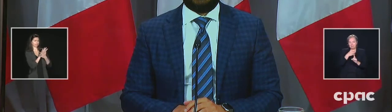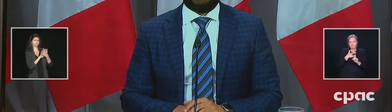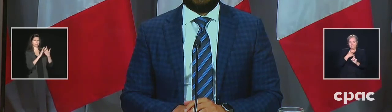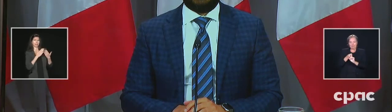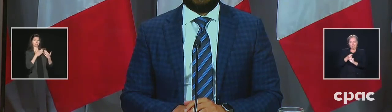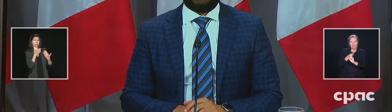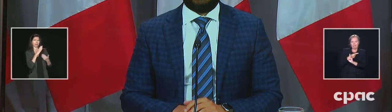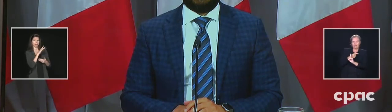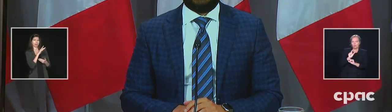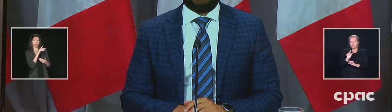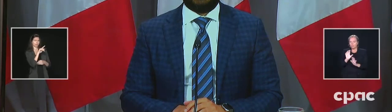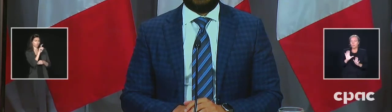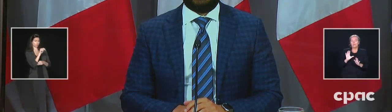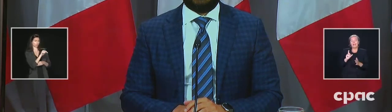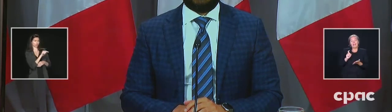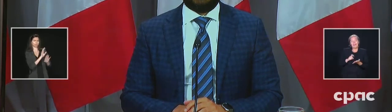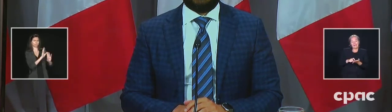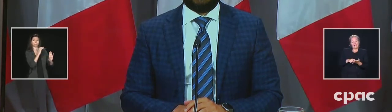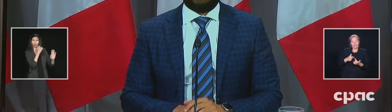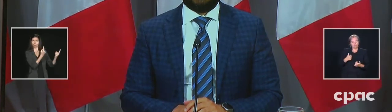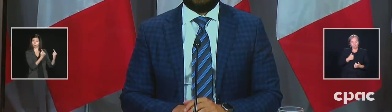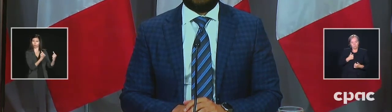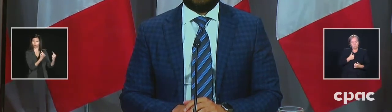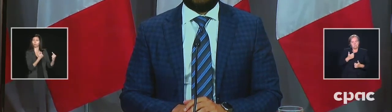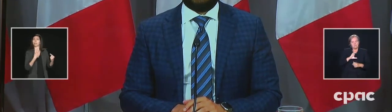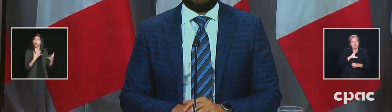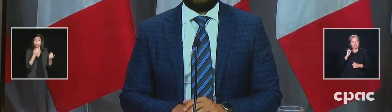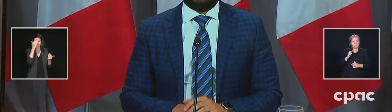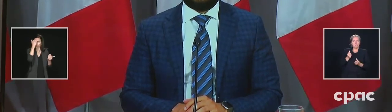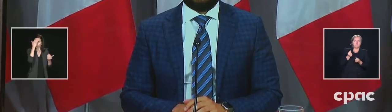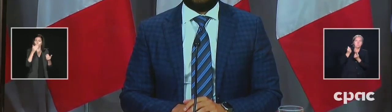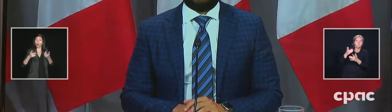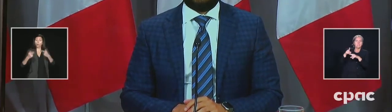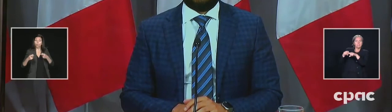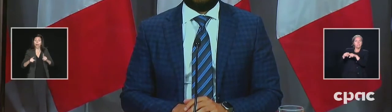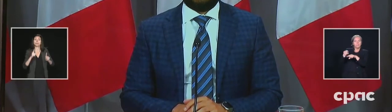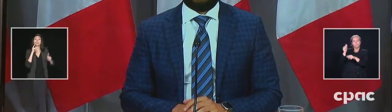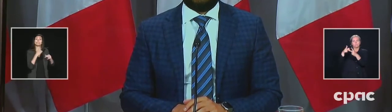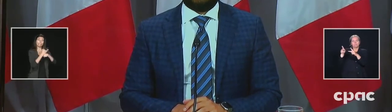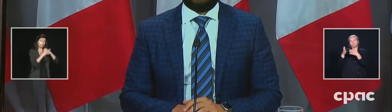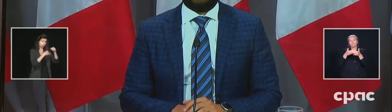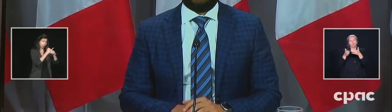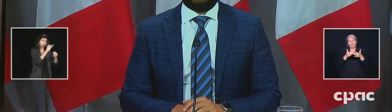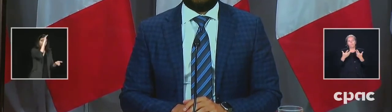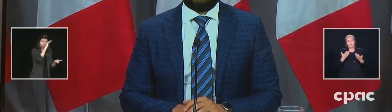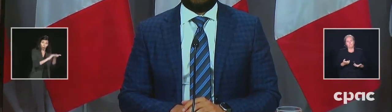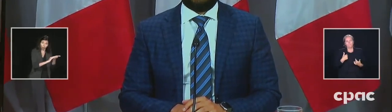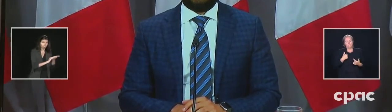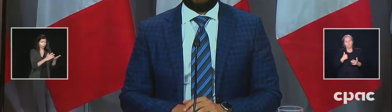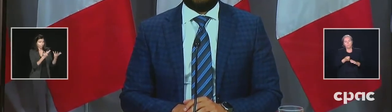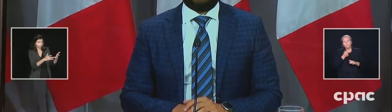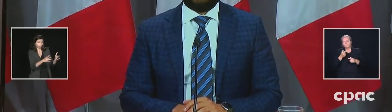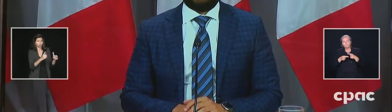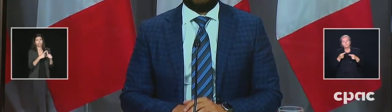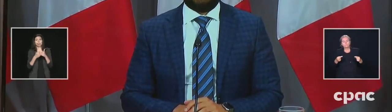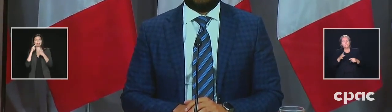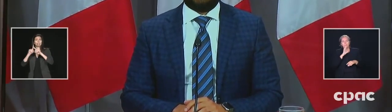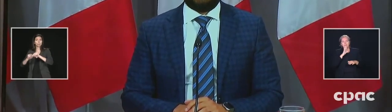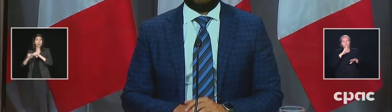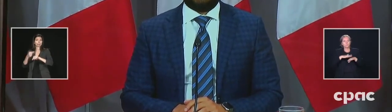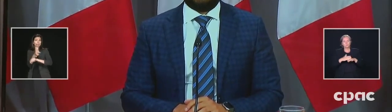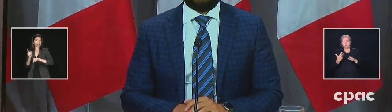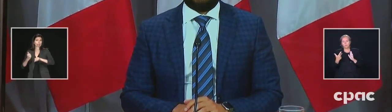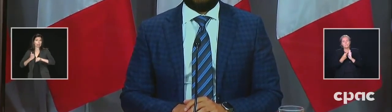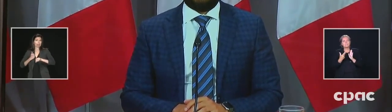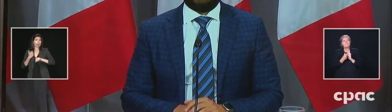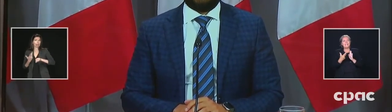autosuffisant? Mais j'avais aussi une autre question sur les fringues. Je voulais vous entendre en français là-dessus. D'où viennent les fringues et à quand peut-on